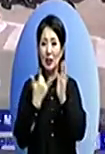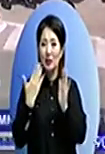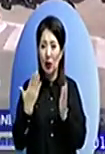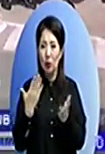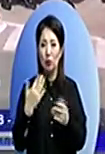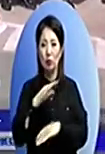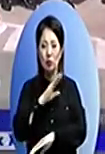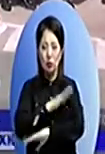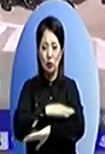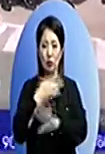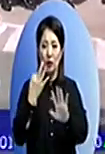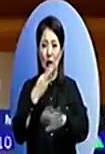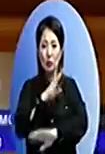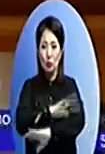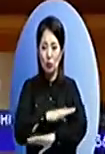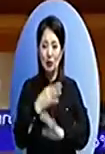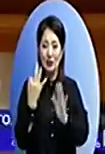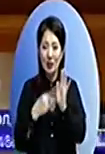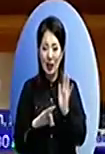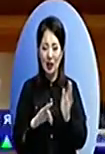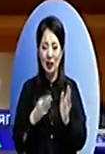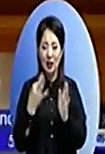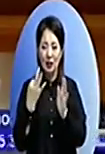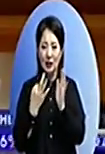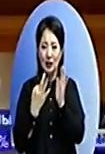болон 8 дугаар сургууль 80, 84,